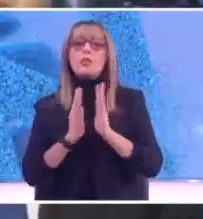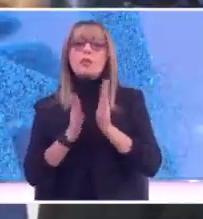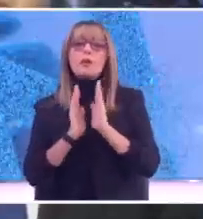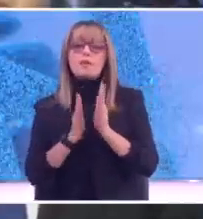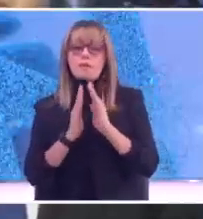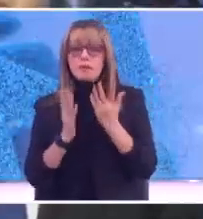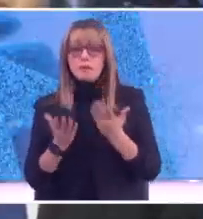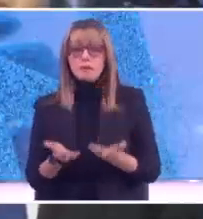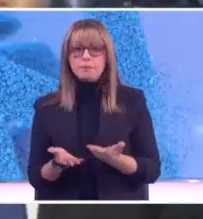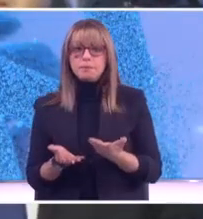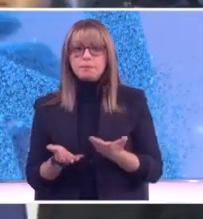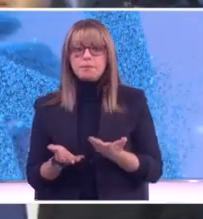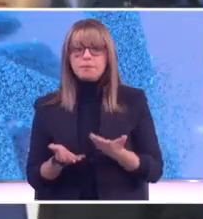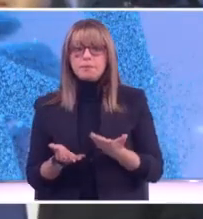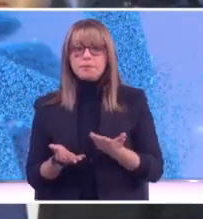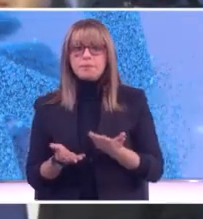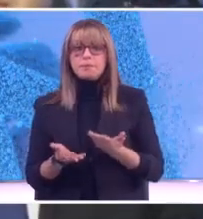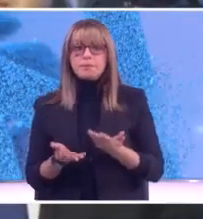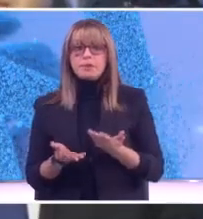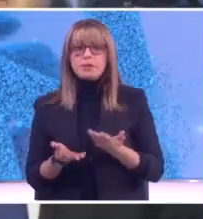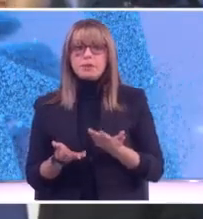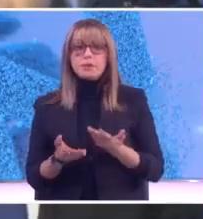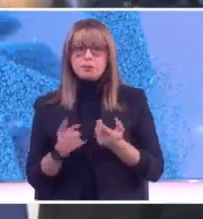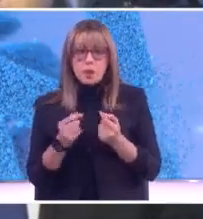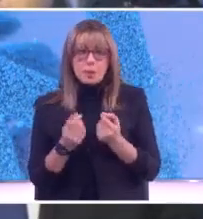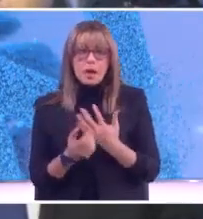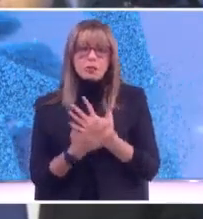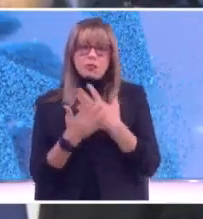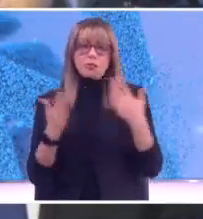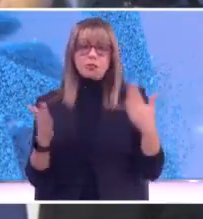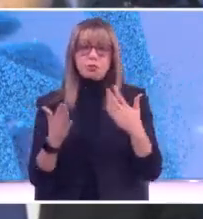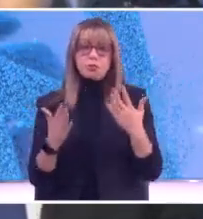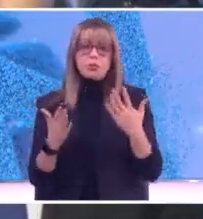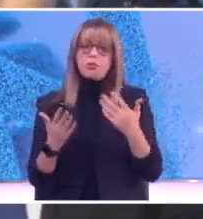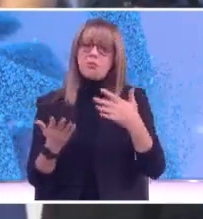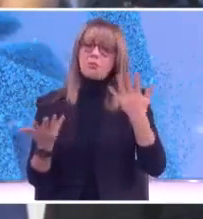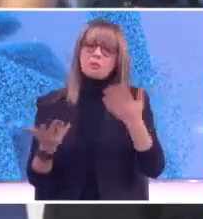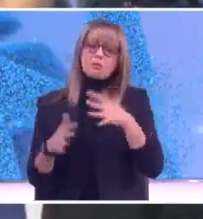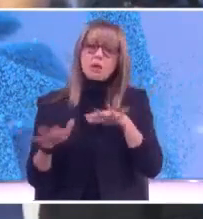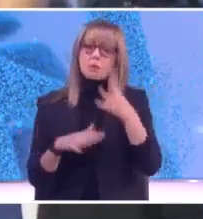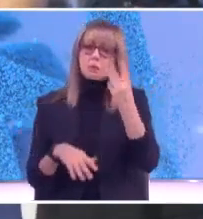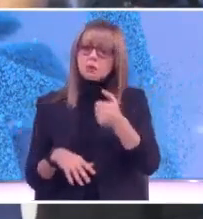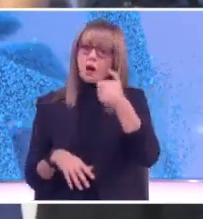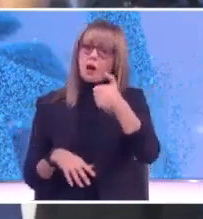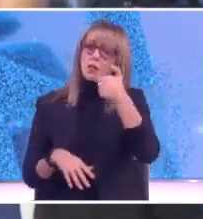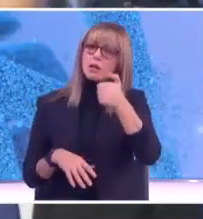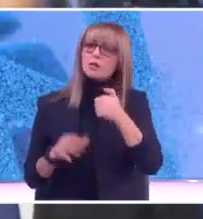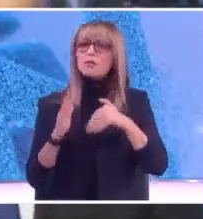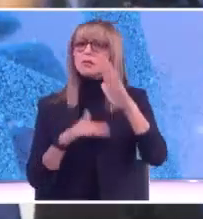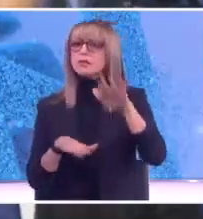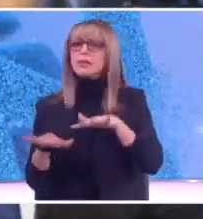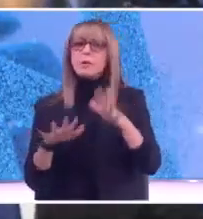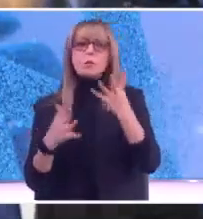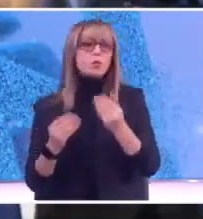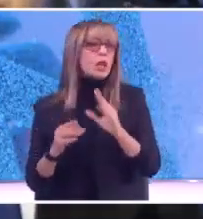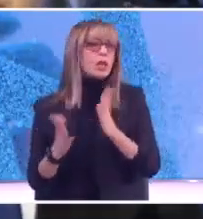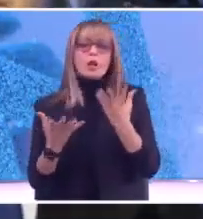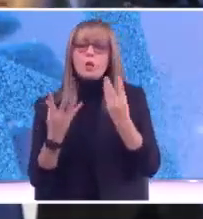ediyor. Peki burada biraz daha büyük bir deprem olursa, 6 ve 6'nın üzerine çıkan depremler olursa ne